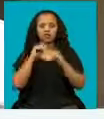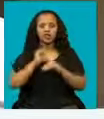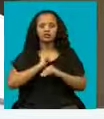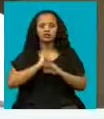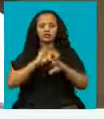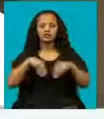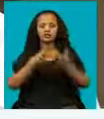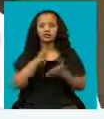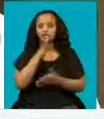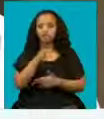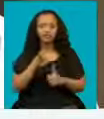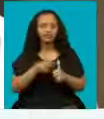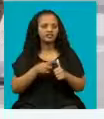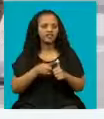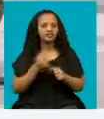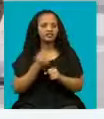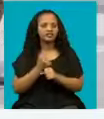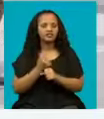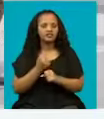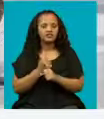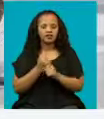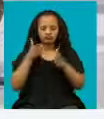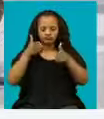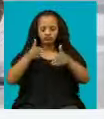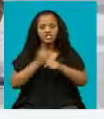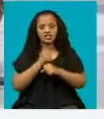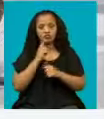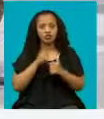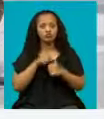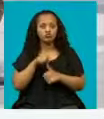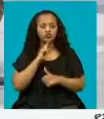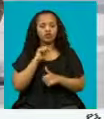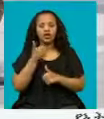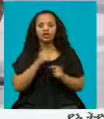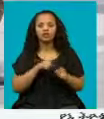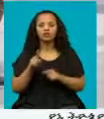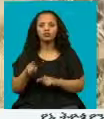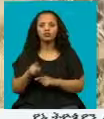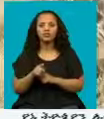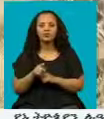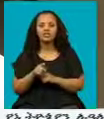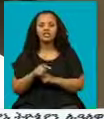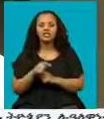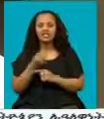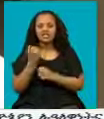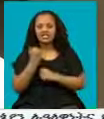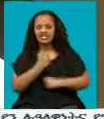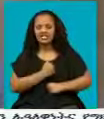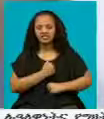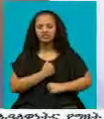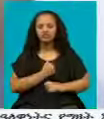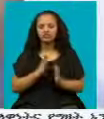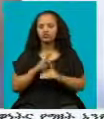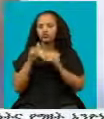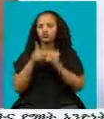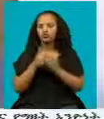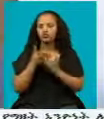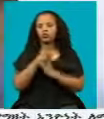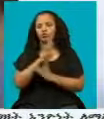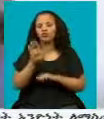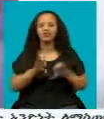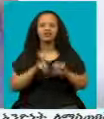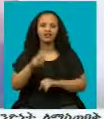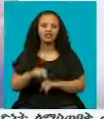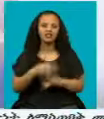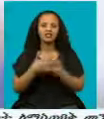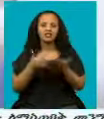ሳይሰጡ አንደኛ ስራን ተቸክሎ መስራት አንዱ እሱ ነው። ሌላኛው ደግሞ ከስንቅ ዝግጅት ጀምሮ ሁሉም የበኩሉን ማድረግ መቻል አለበት።